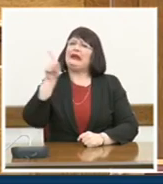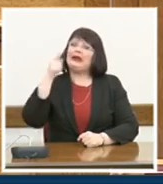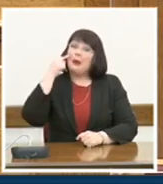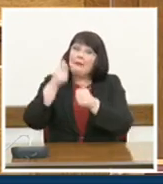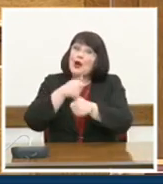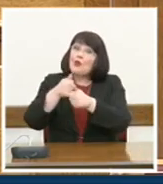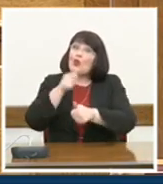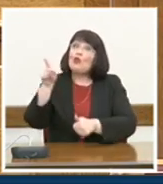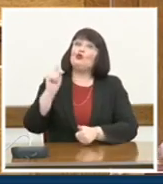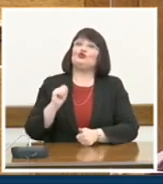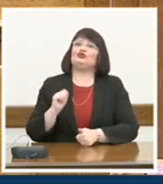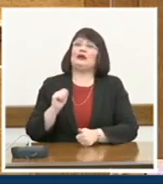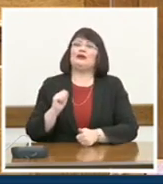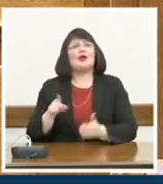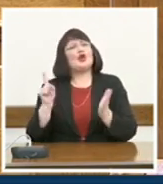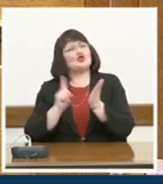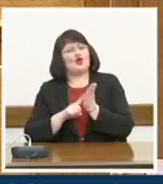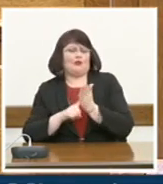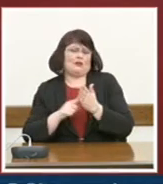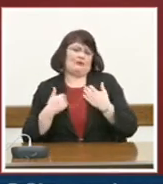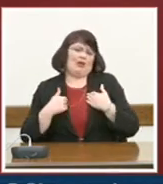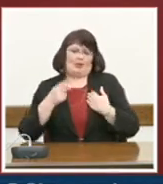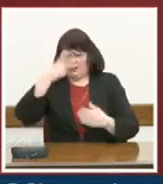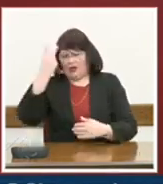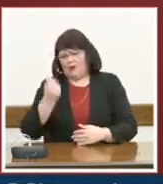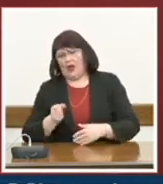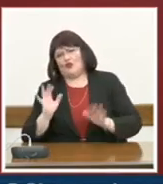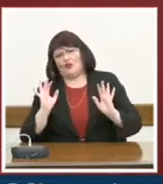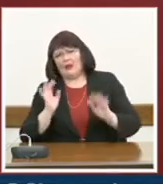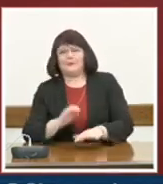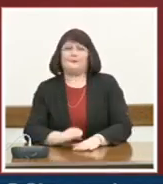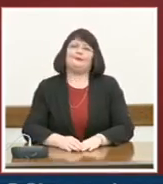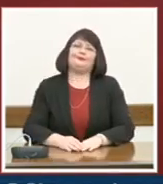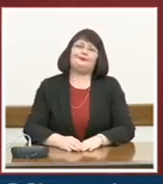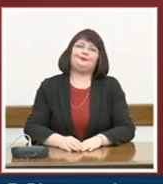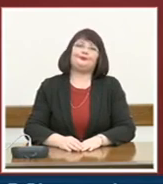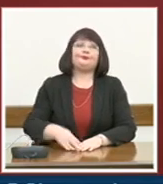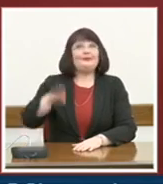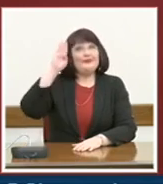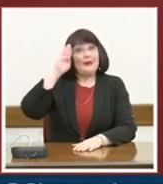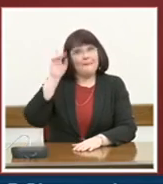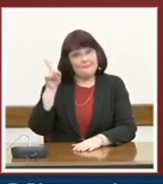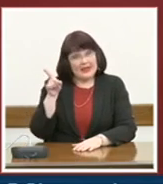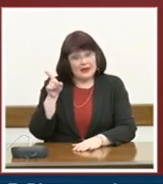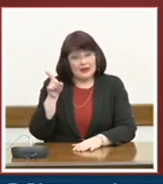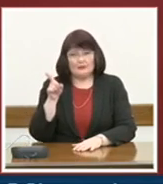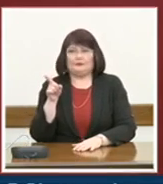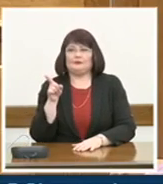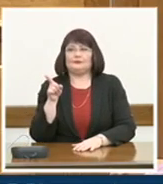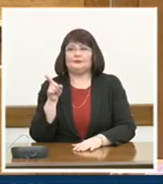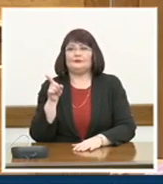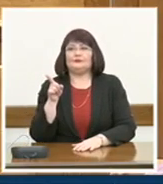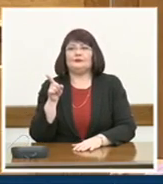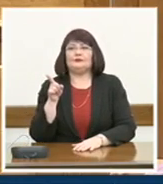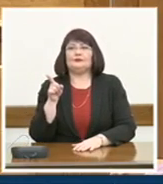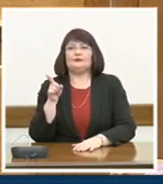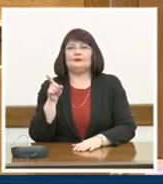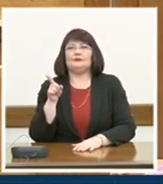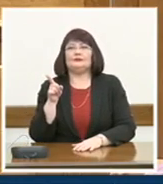η νόμιμη εξουσία να το κάνει. Στις ΔΕ, Ηνωμένες Πολιτείες Αμερικής, εκτός του κατά